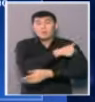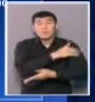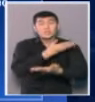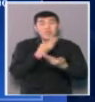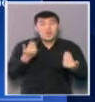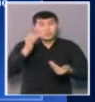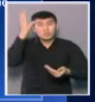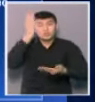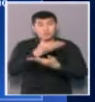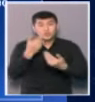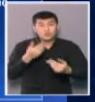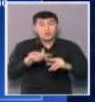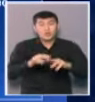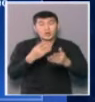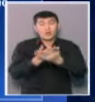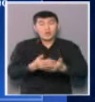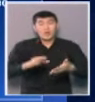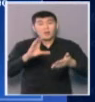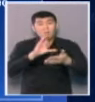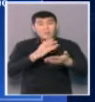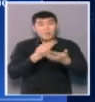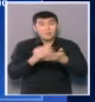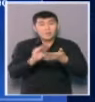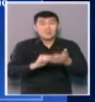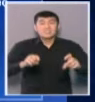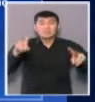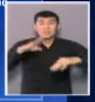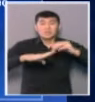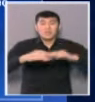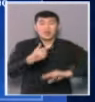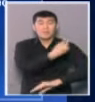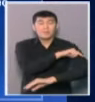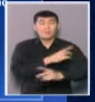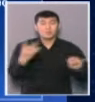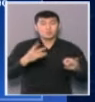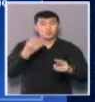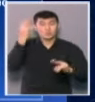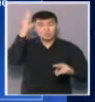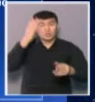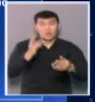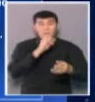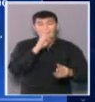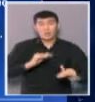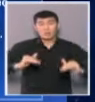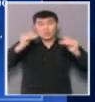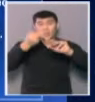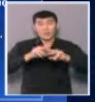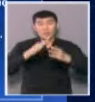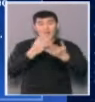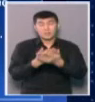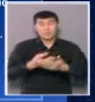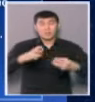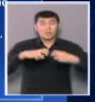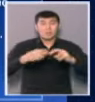медицинское. Приказ, утвержденный Министерством здравоохранения, предусмотрен только для специалистов с медицинским образованием. Это и есть та причина, по которой